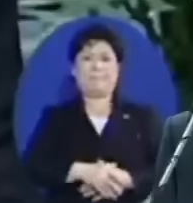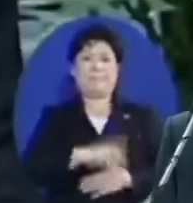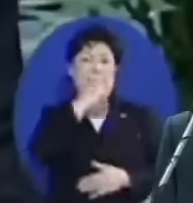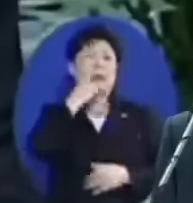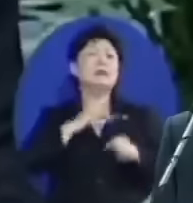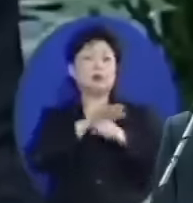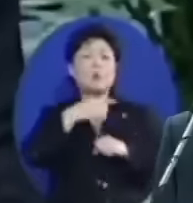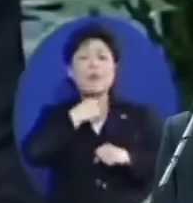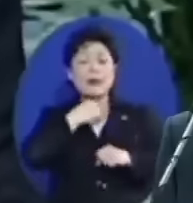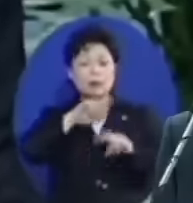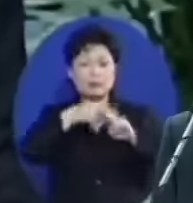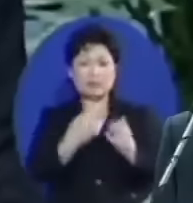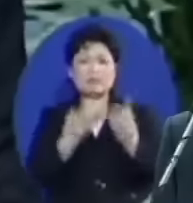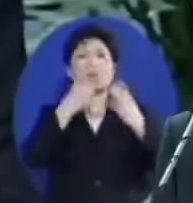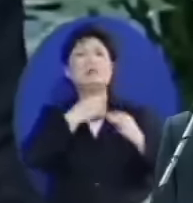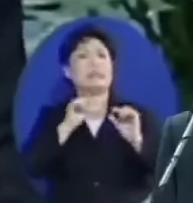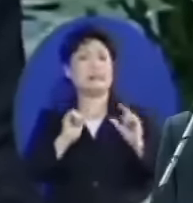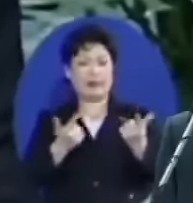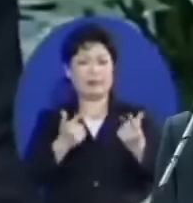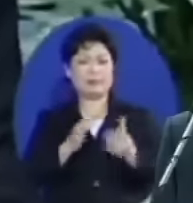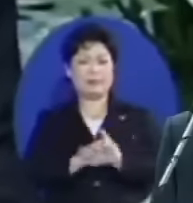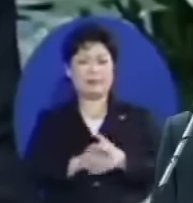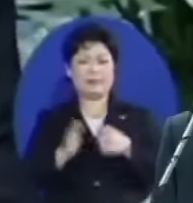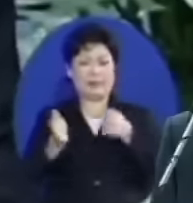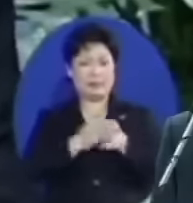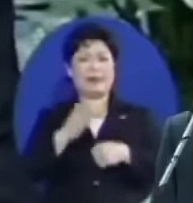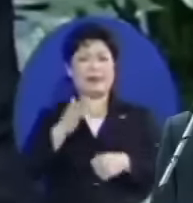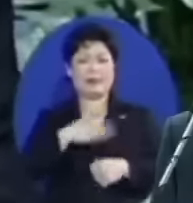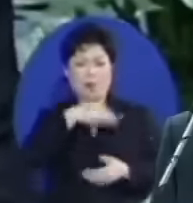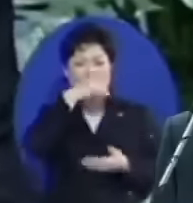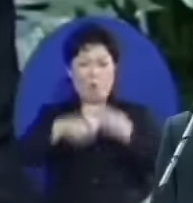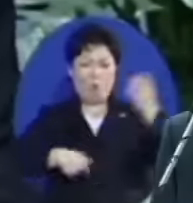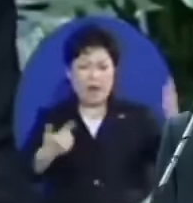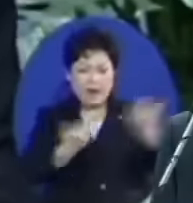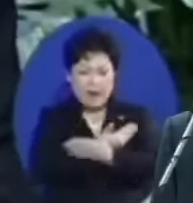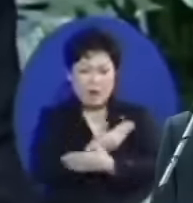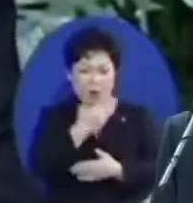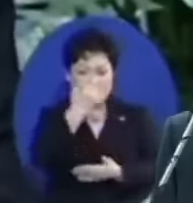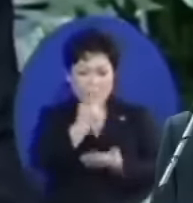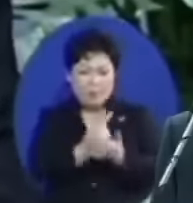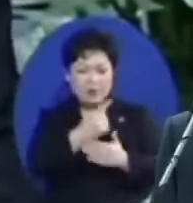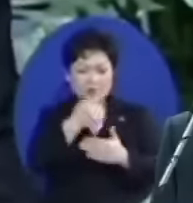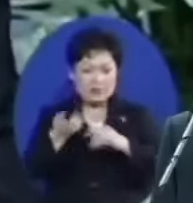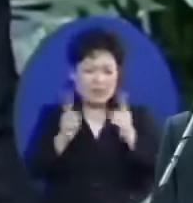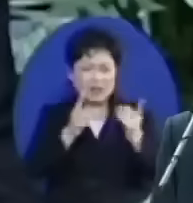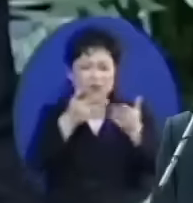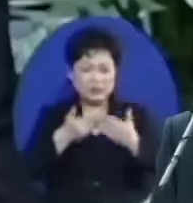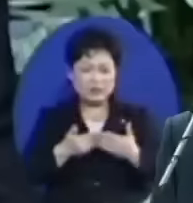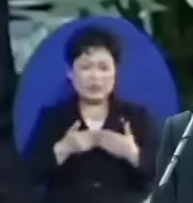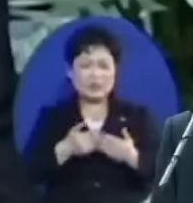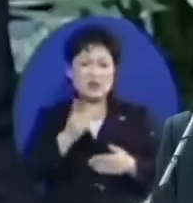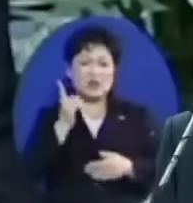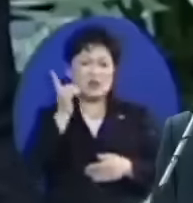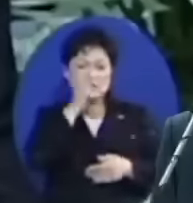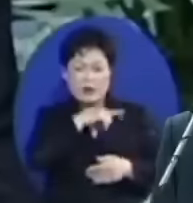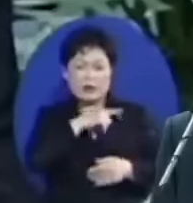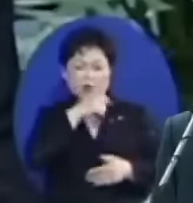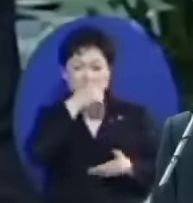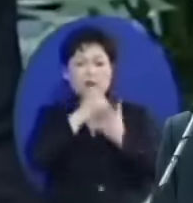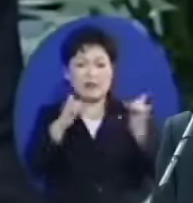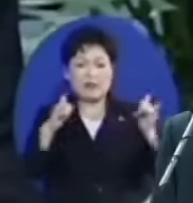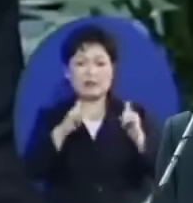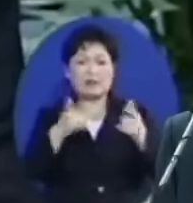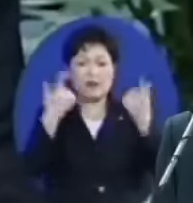긍휼을 원하고 제사를 원치 않는다. 그러므로 나는 회개하고 나오면 하나님이 살려주신다. 또 흉악한 죄인들에게도